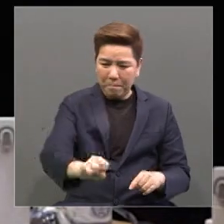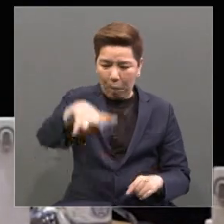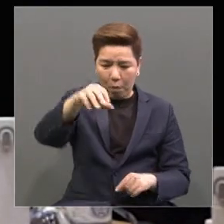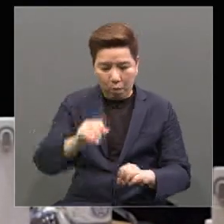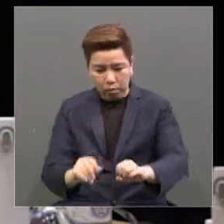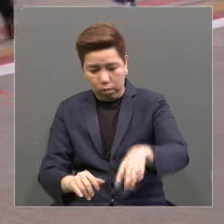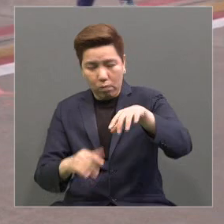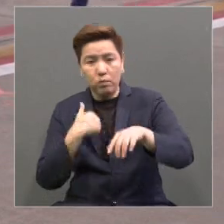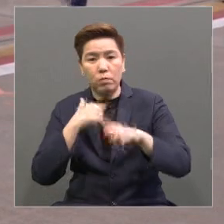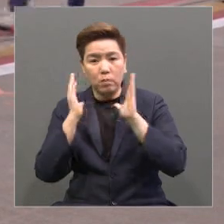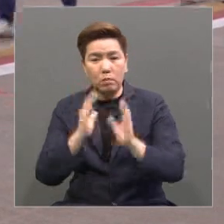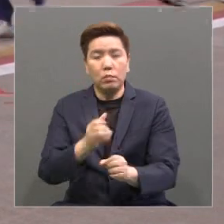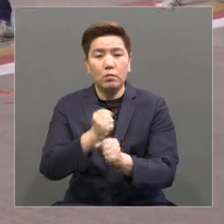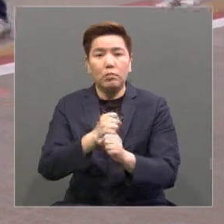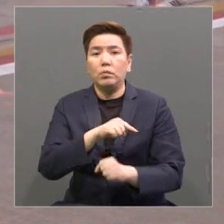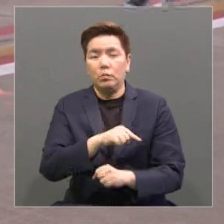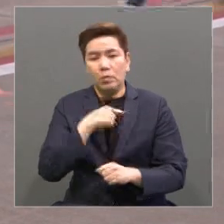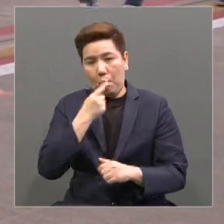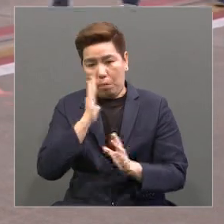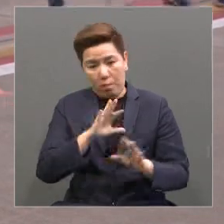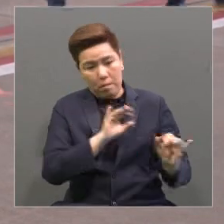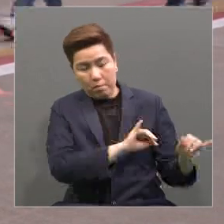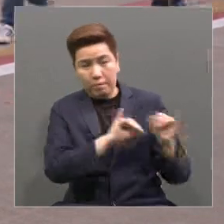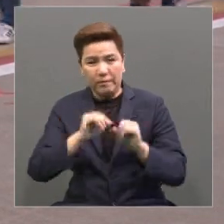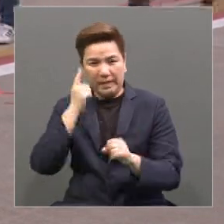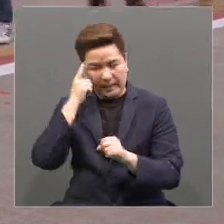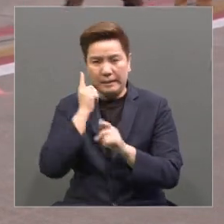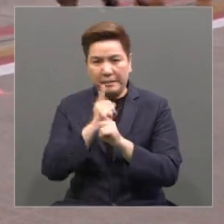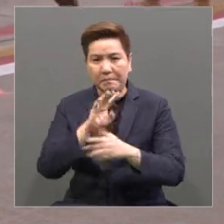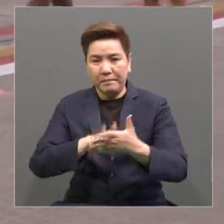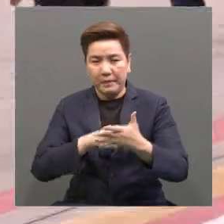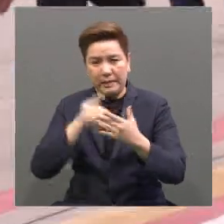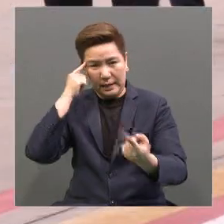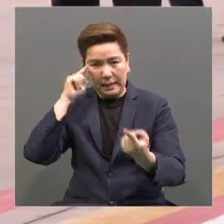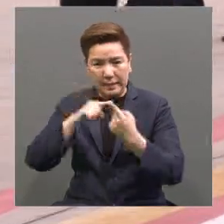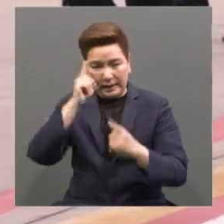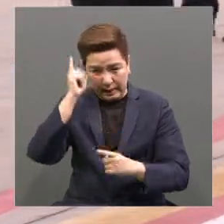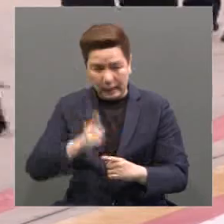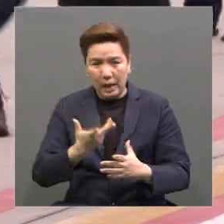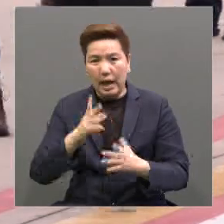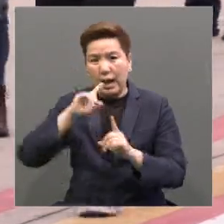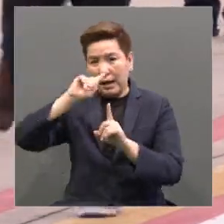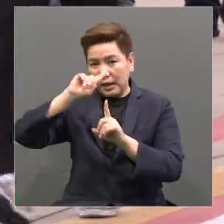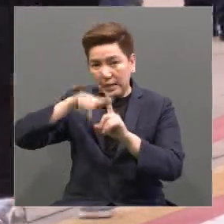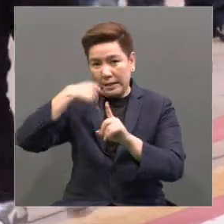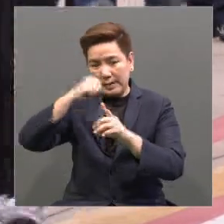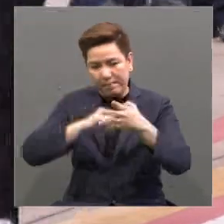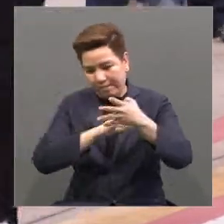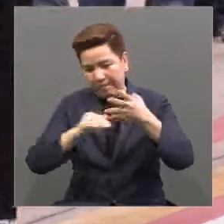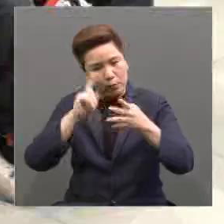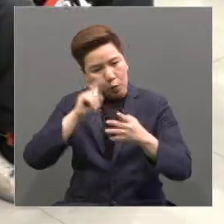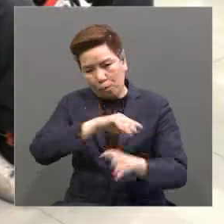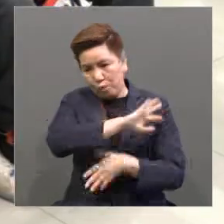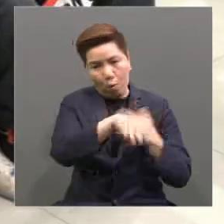อพยพแรงงานนะคะท่านก็บอกว่าคาดว่าจะสามารถจัดส่งได้ตามเป้าเป้าหมายที่เราตั้งไว้ภายในเ่อเดือนนี้นะคะ